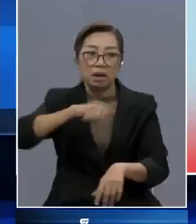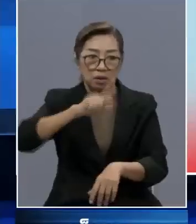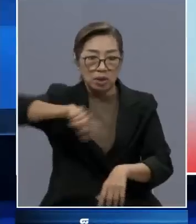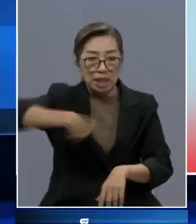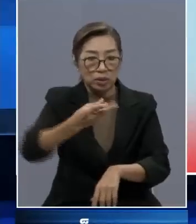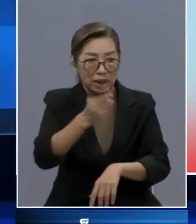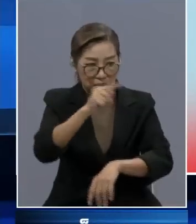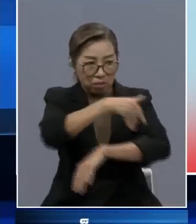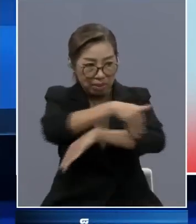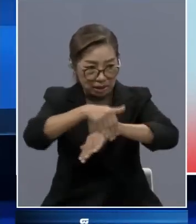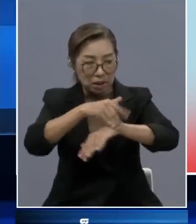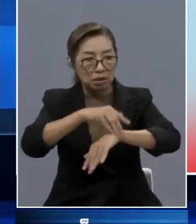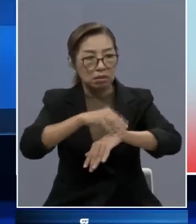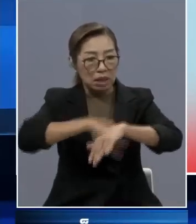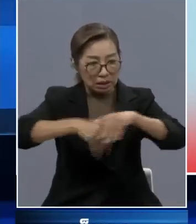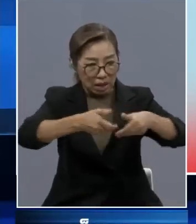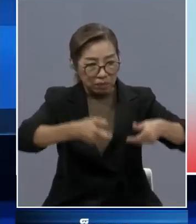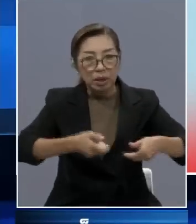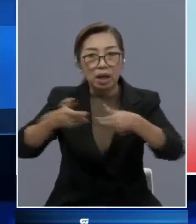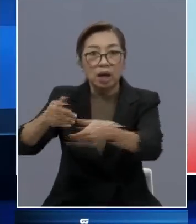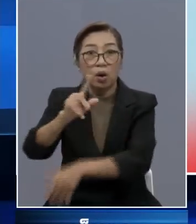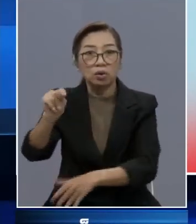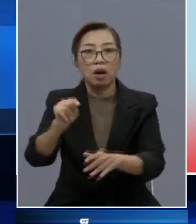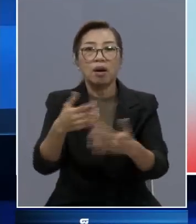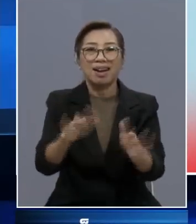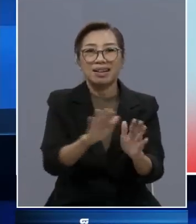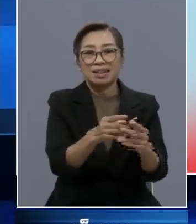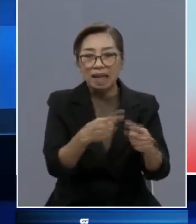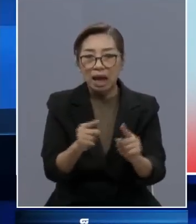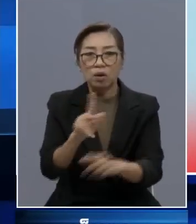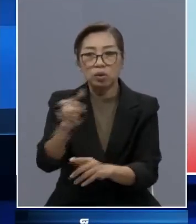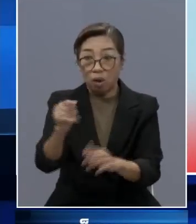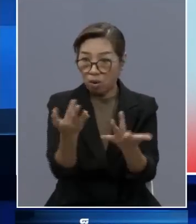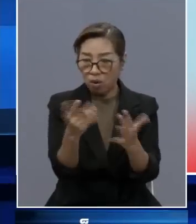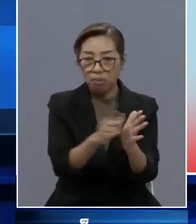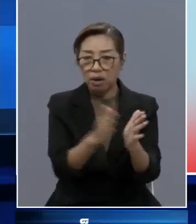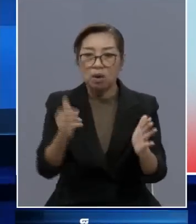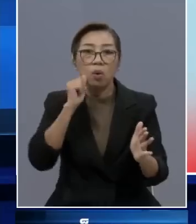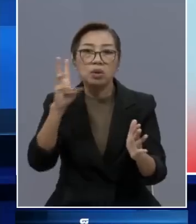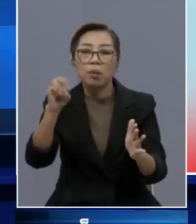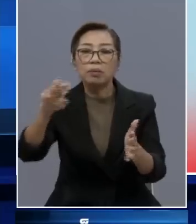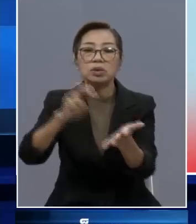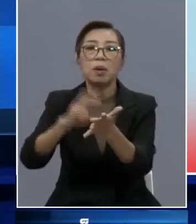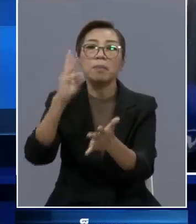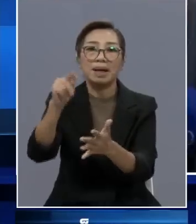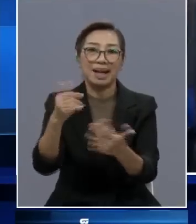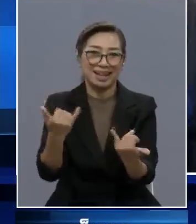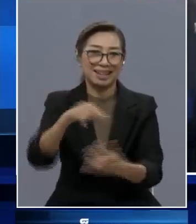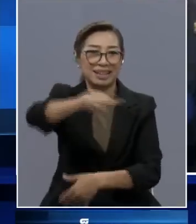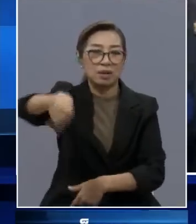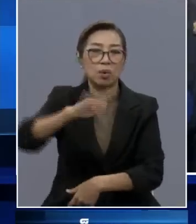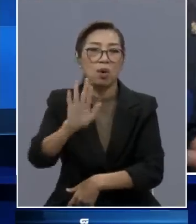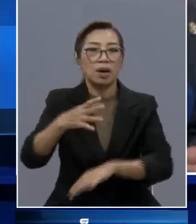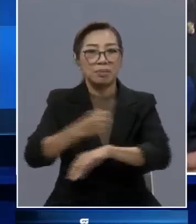อีกทีนึงว่า60วันคนก็คาดหวังอยู ่ ว ่ าจะรับรองเมื่อไหร่สิ่งต่างๆมันจะได้เดินต่อไปได้นะฮะ ใช่ครับนั่นคือความเคลื่อนไหวท